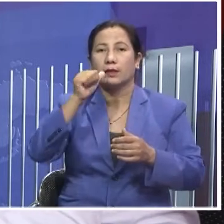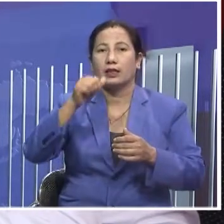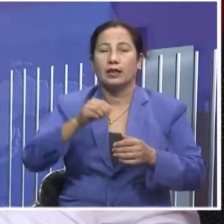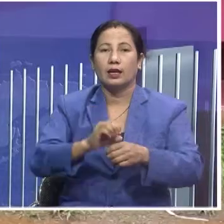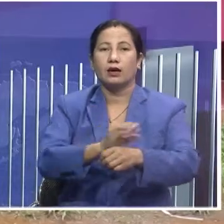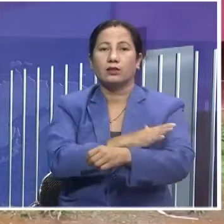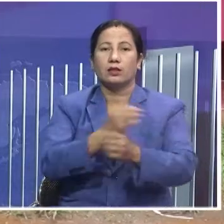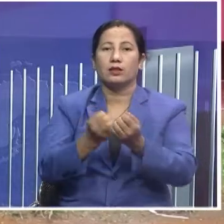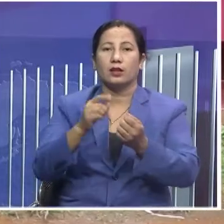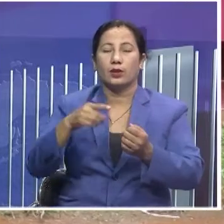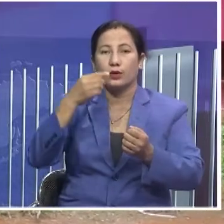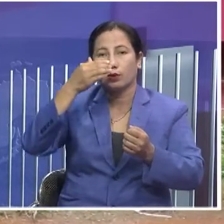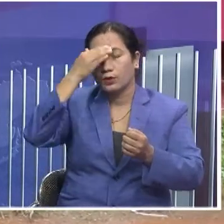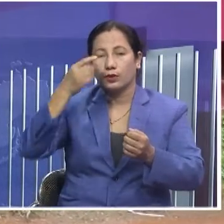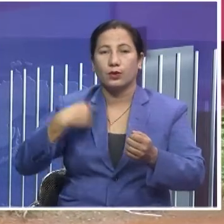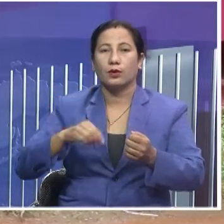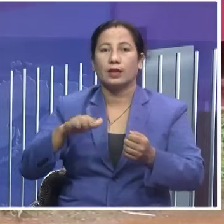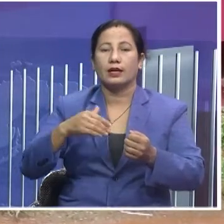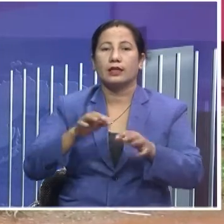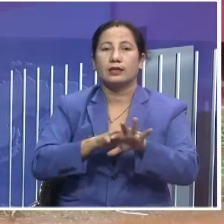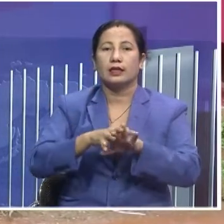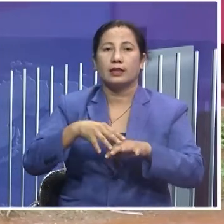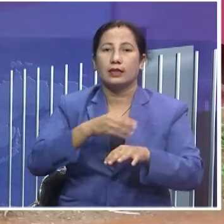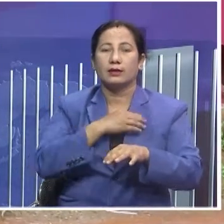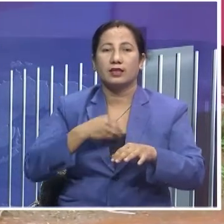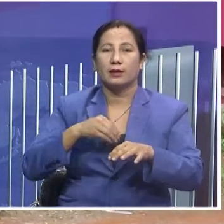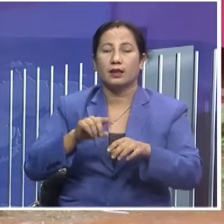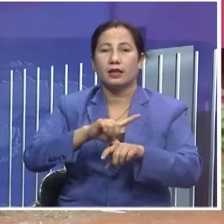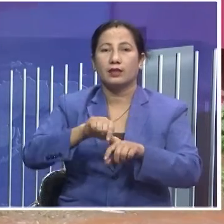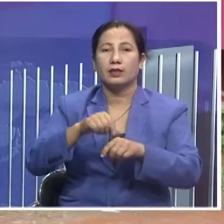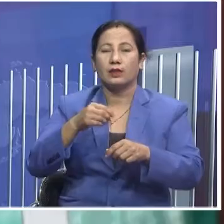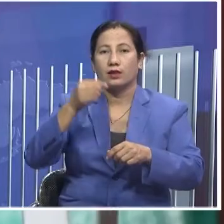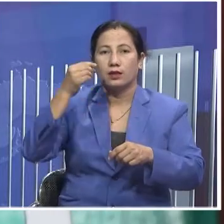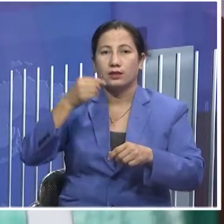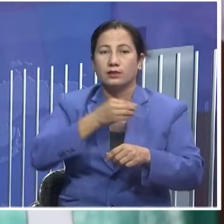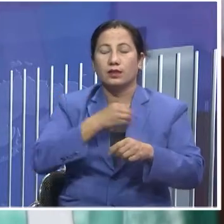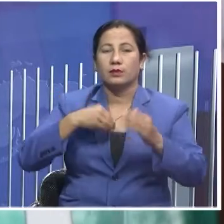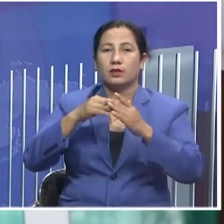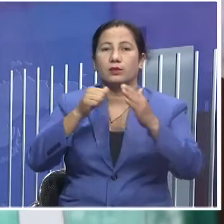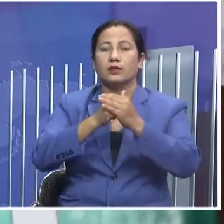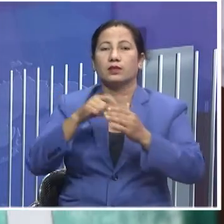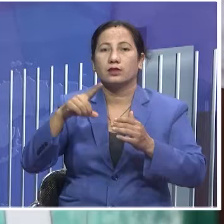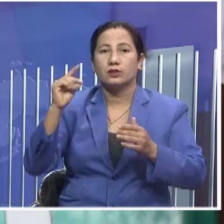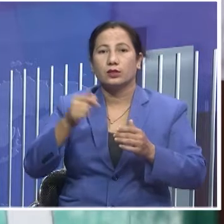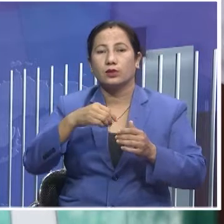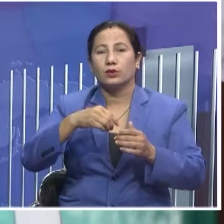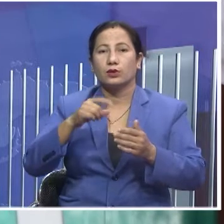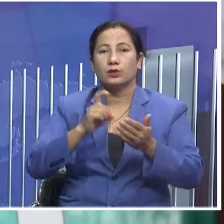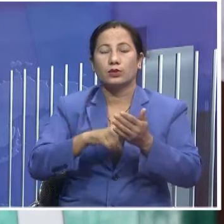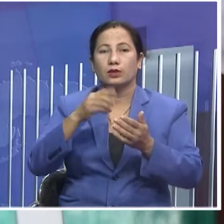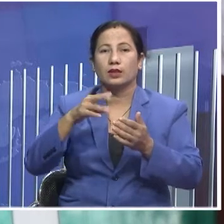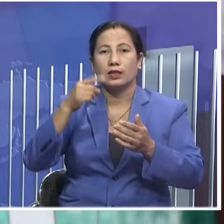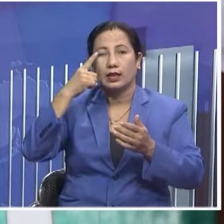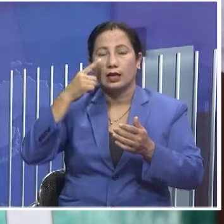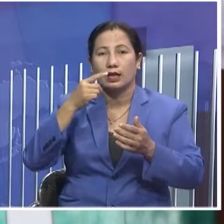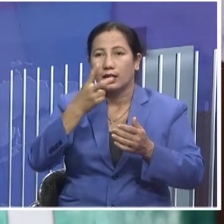असर गर्न सक्ने यो रोग लागेका धेरै बिरामी ढिलो अस्पताल पुग्दछन्। तत्काल उपचार सुरु नगरिए आँखाको ज्योति